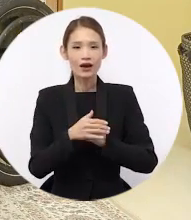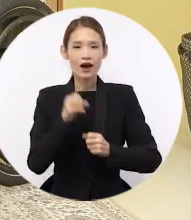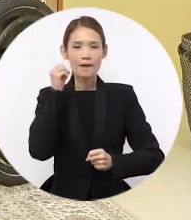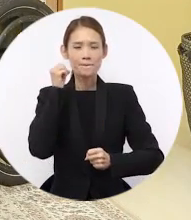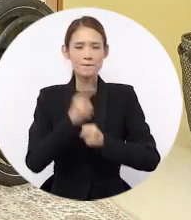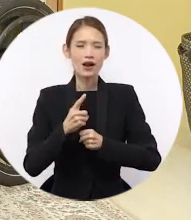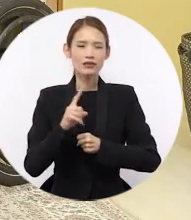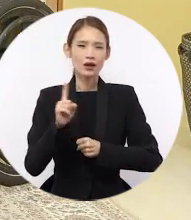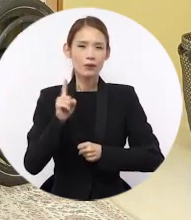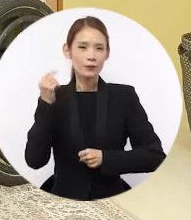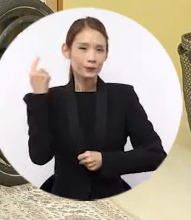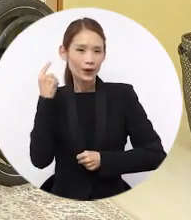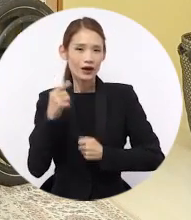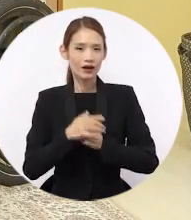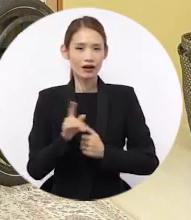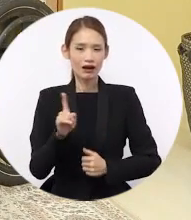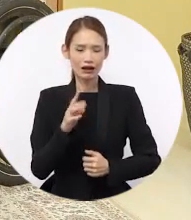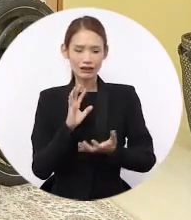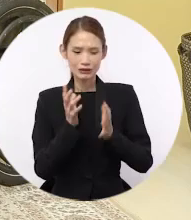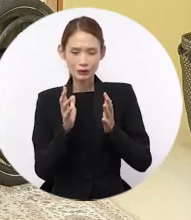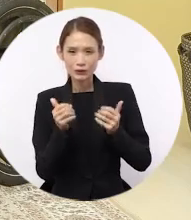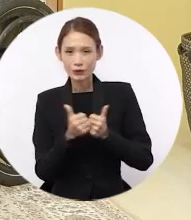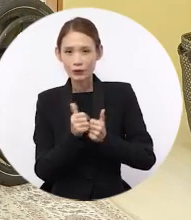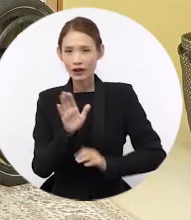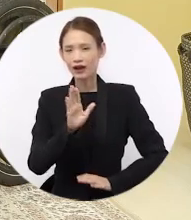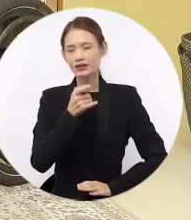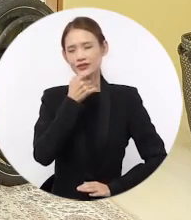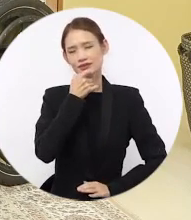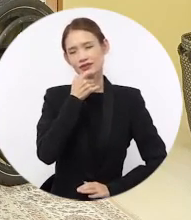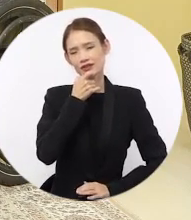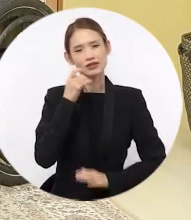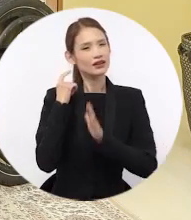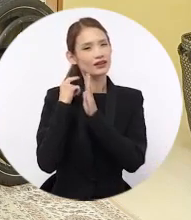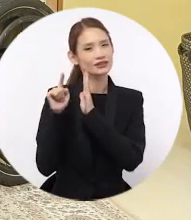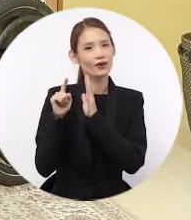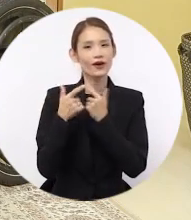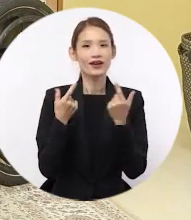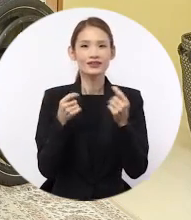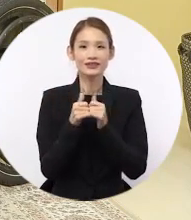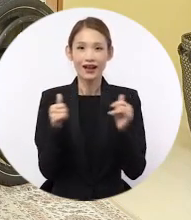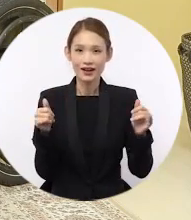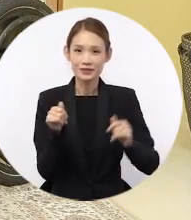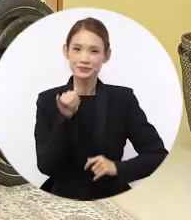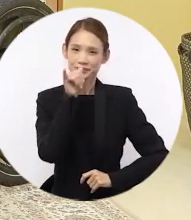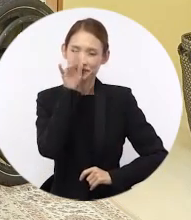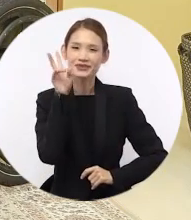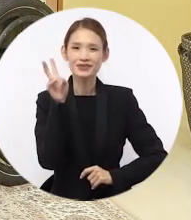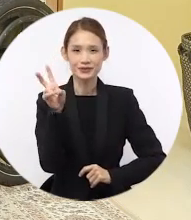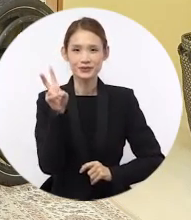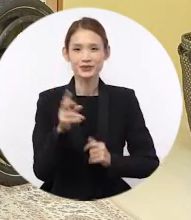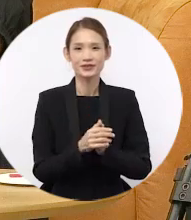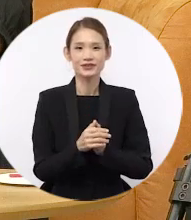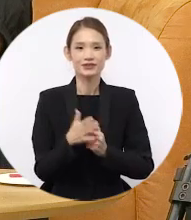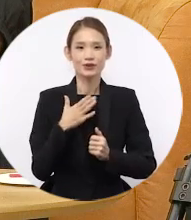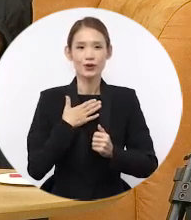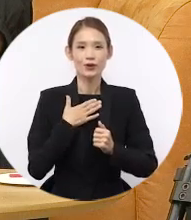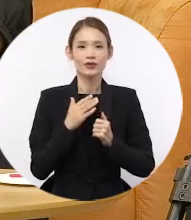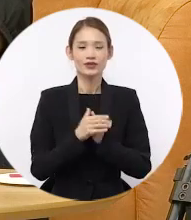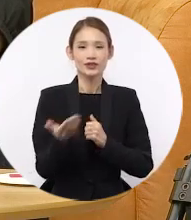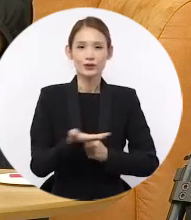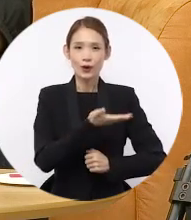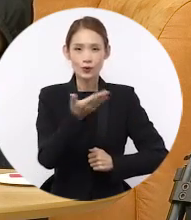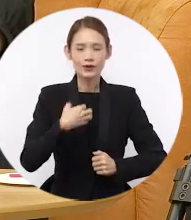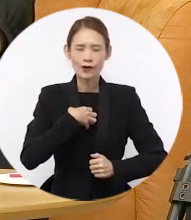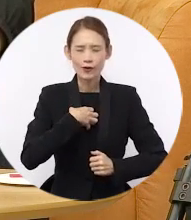얘기하니까 벌써 토론 얘기만 듣고 아우 무슨 토론이야 나 싫어 아 이거 진짜 안 들어 약간 이렇게 생각하시는 분 있을 수도 있어요. 근데